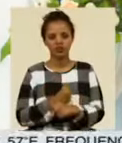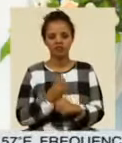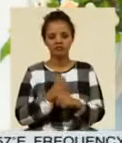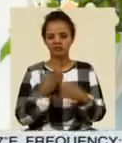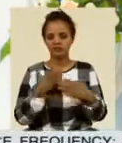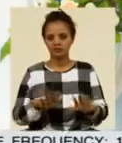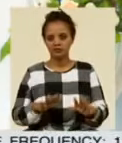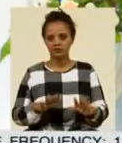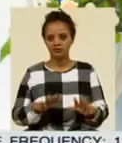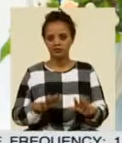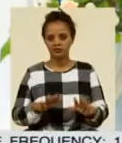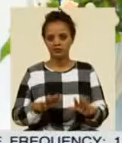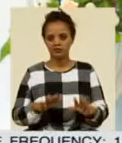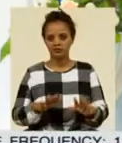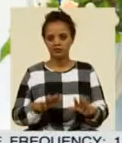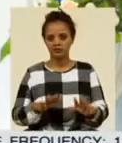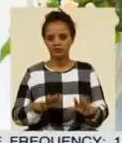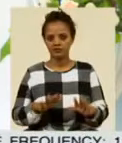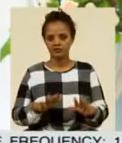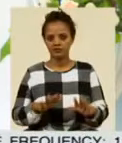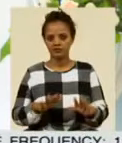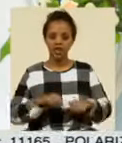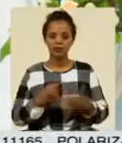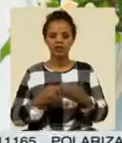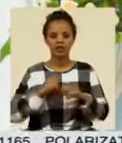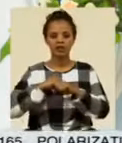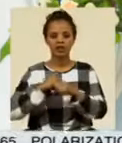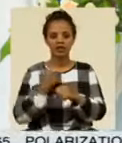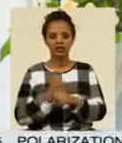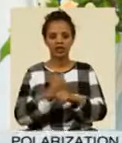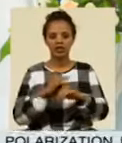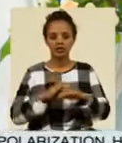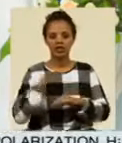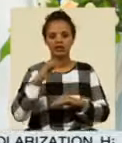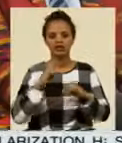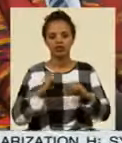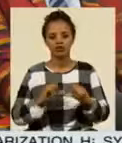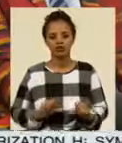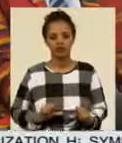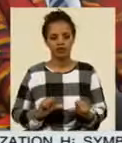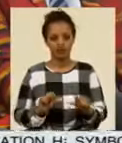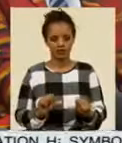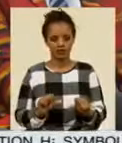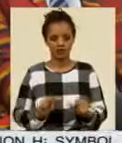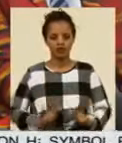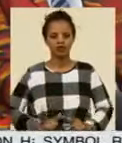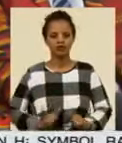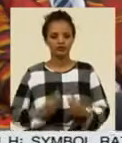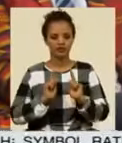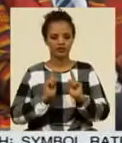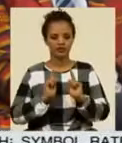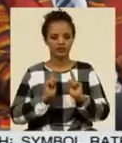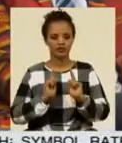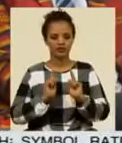ተሰርተዋል። ዛሬም ይህን የመከላከል ስራ የበለጠ ተጠናክሮ መቀጠል ይኖርበታል።